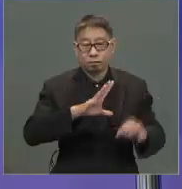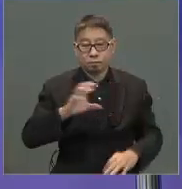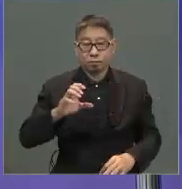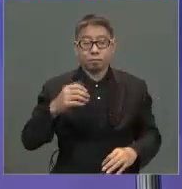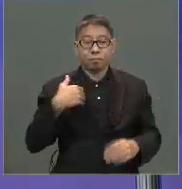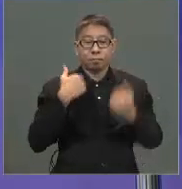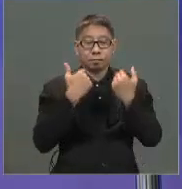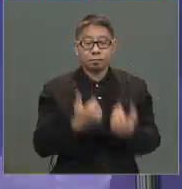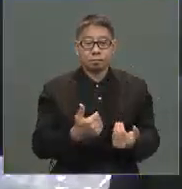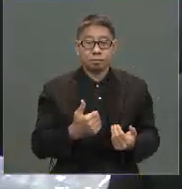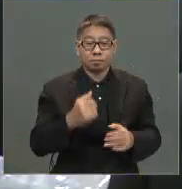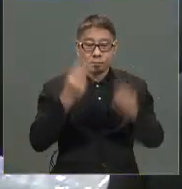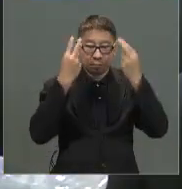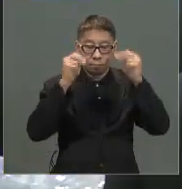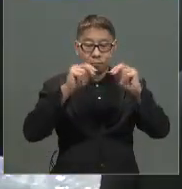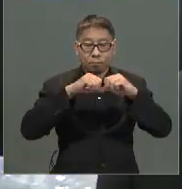1